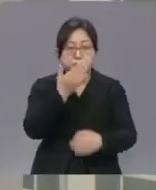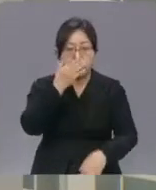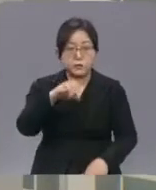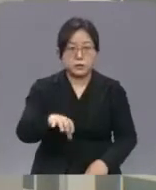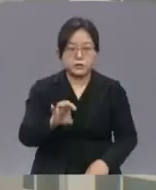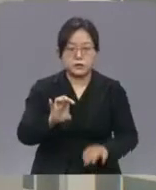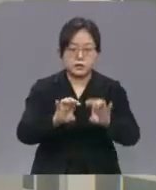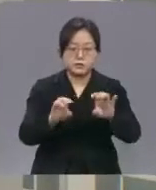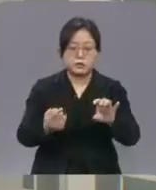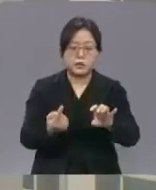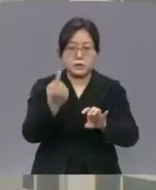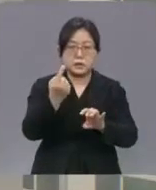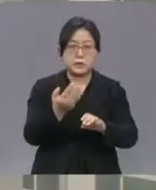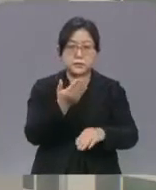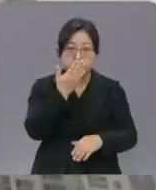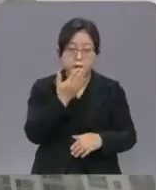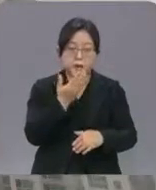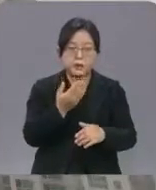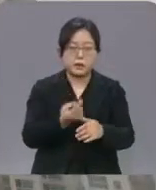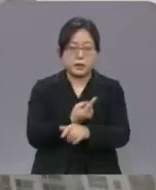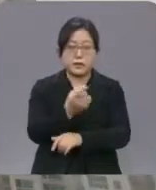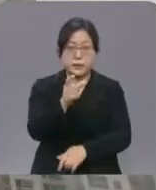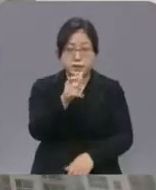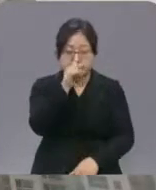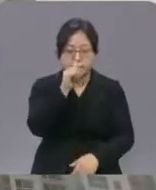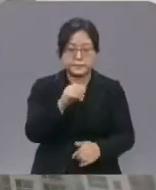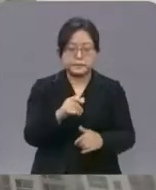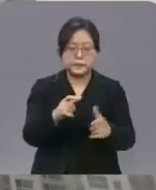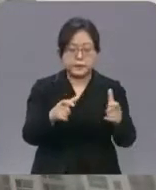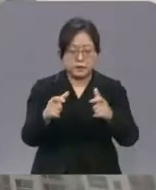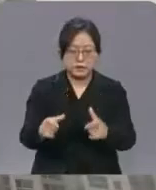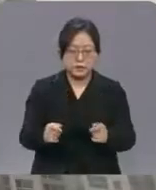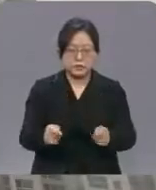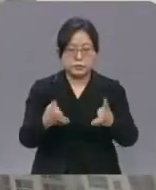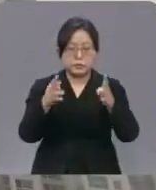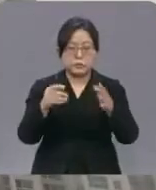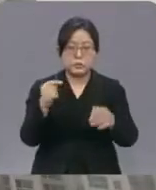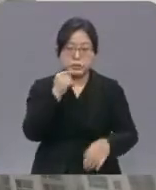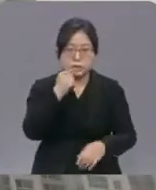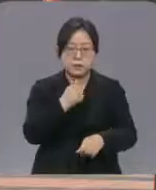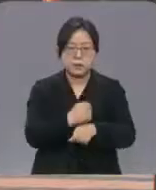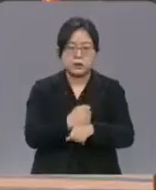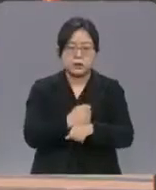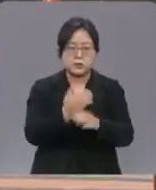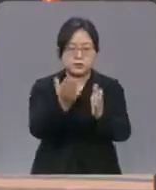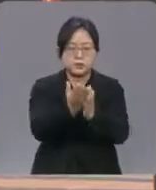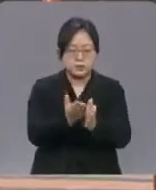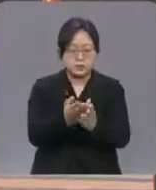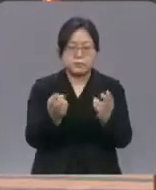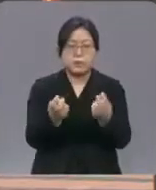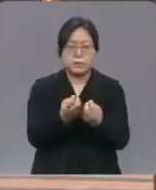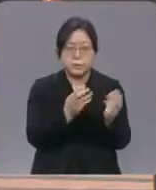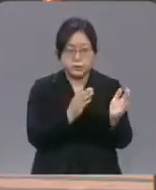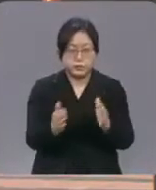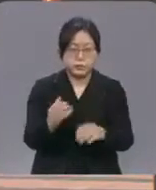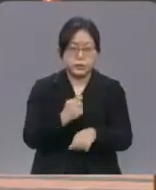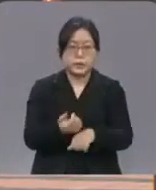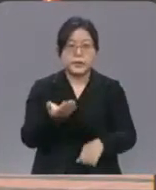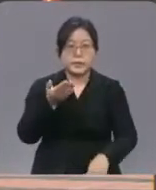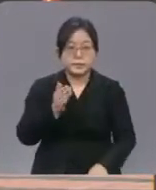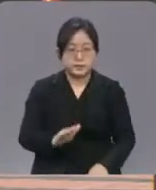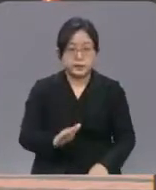이상 가능하다는 예외 조항이 있습니다. 지역에 따라 층수 제한을 더 강화할 수도 있는 맞춤형 방안을 마련하는 것이라고